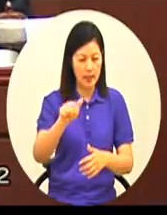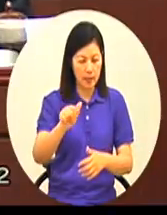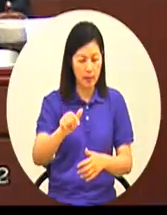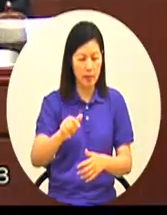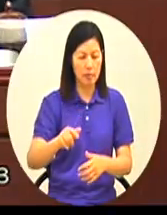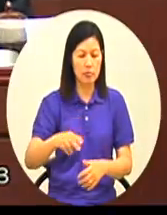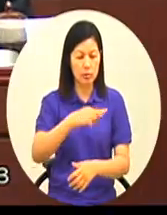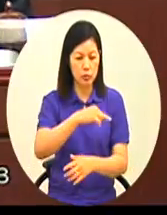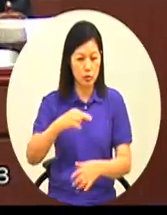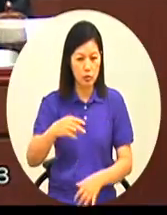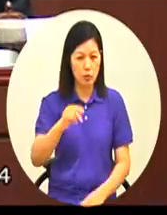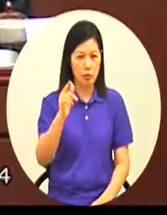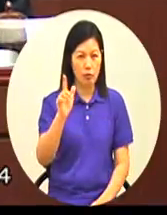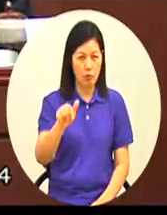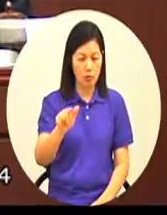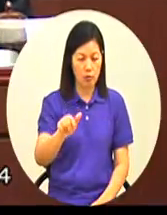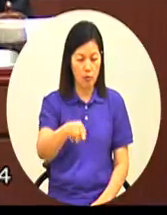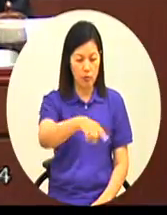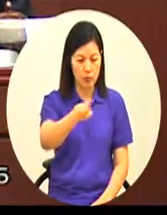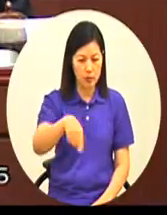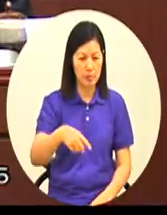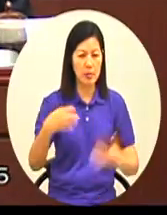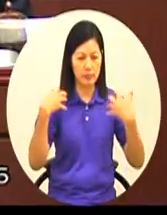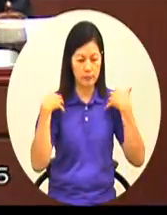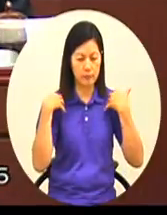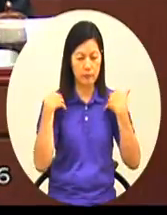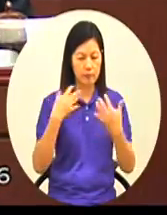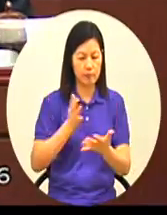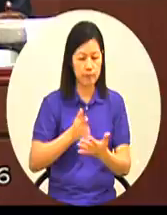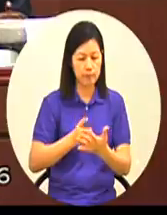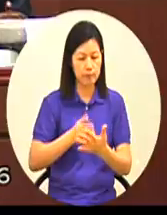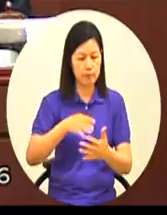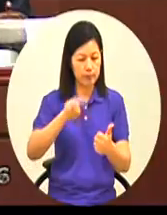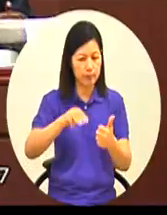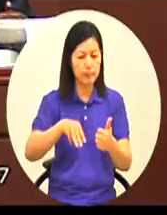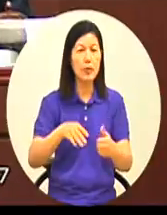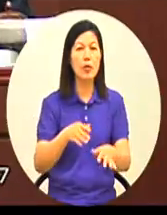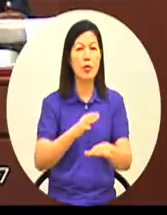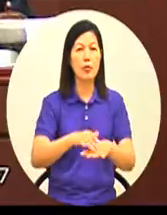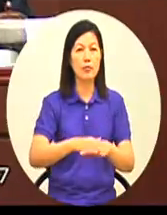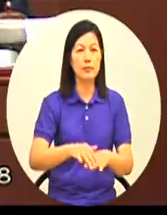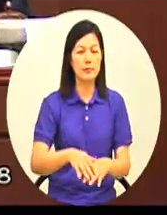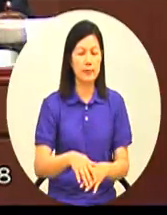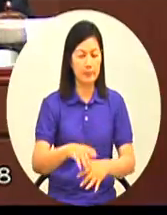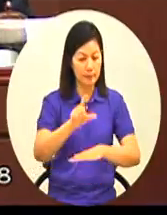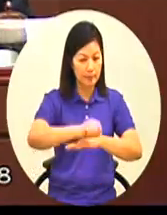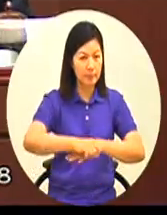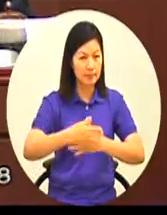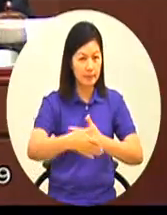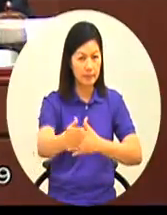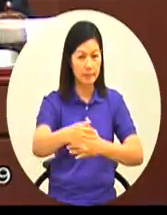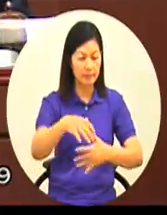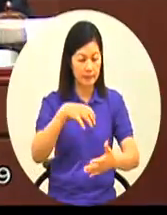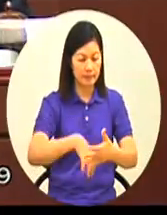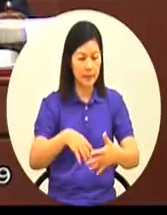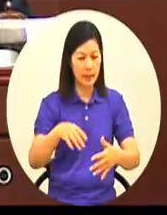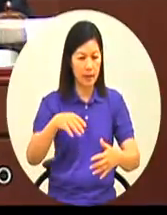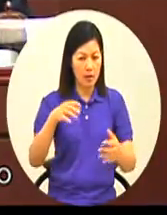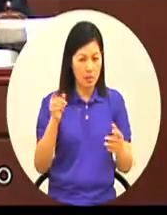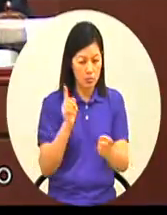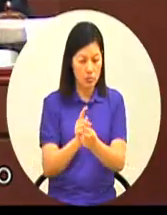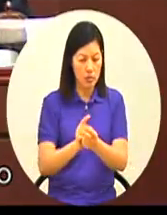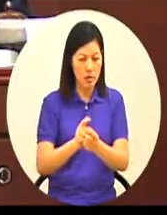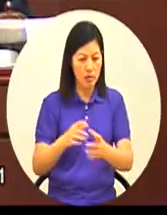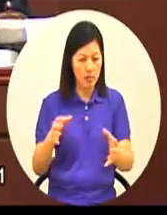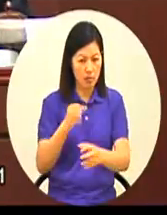授，这两位教授都愿意来担纲我们的讲师。我想我们会在课程里面对我们的同仁还有对我们